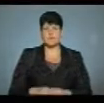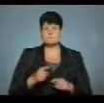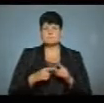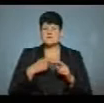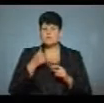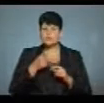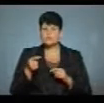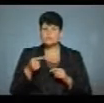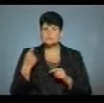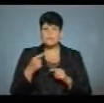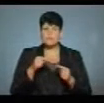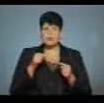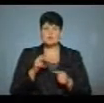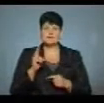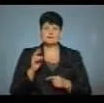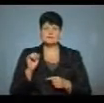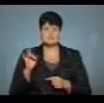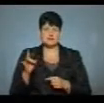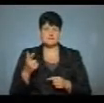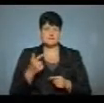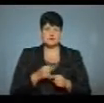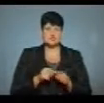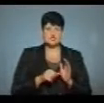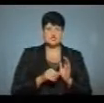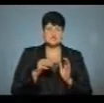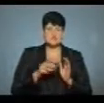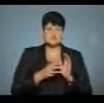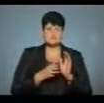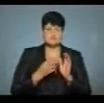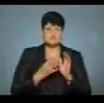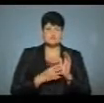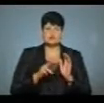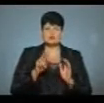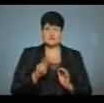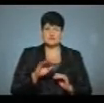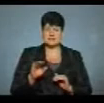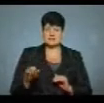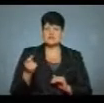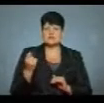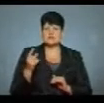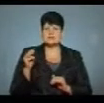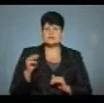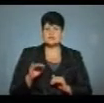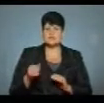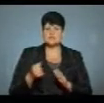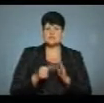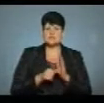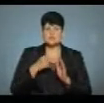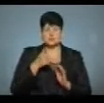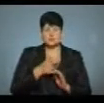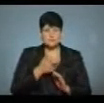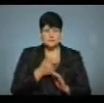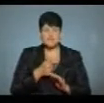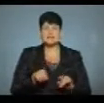на Тернопільщині проти кору вакцинували 6892 дитини із 11 тисяч дітей віком 6 років.